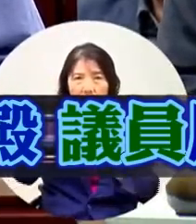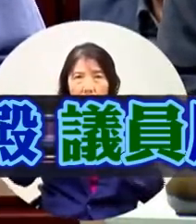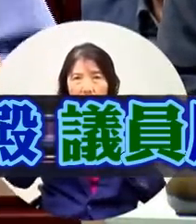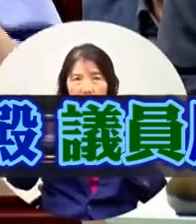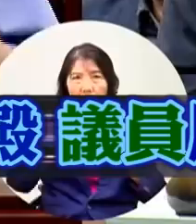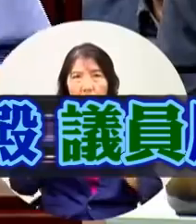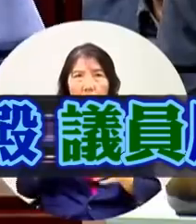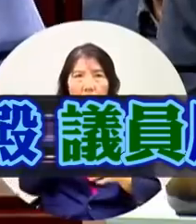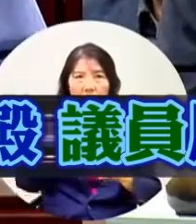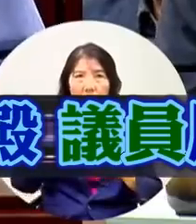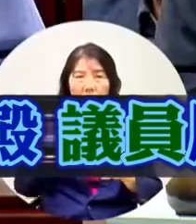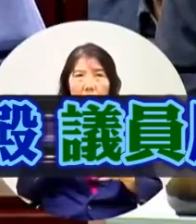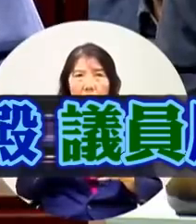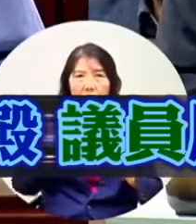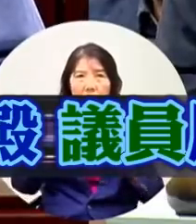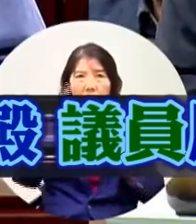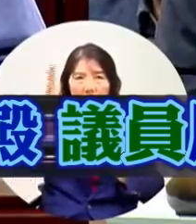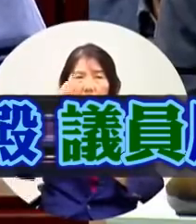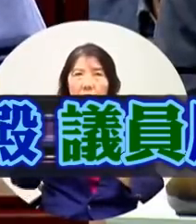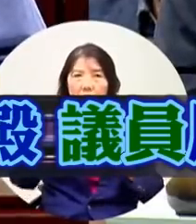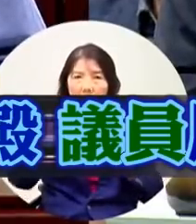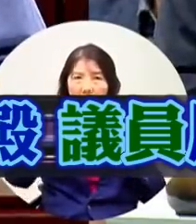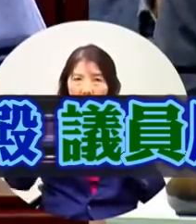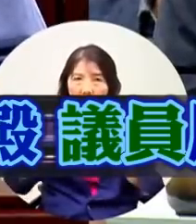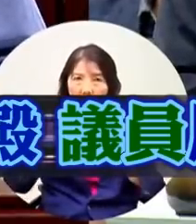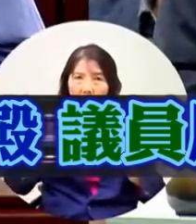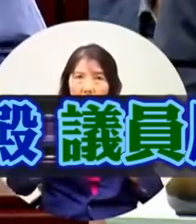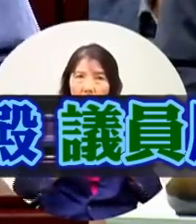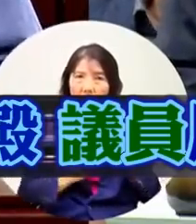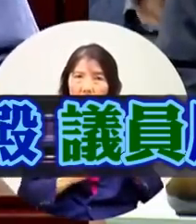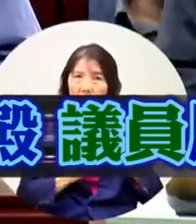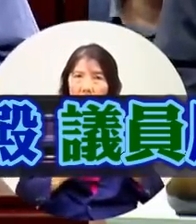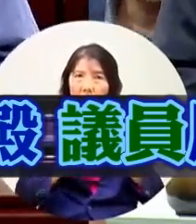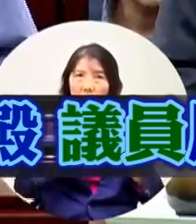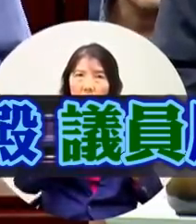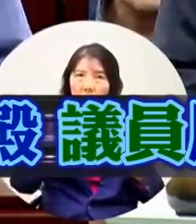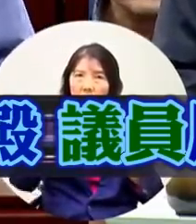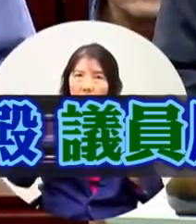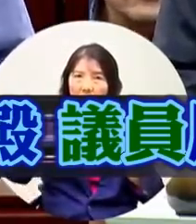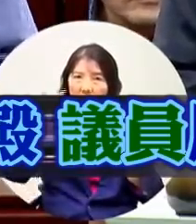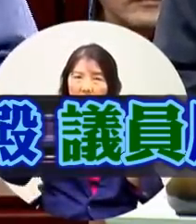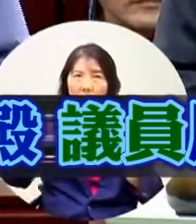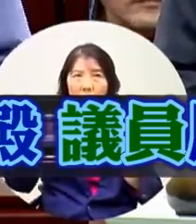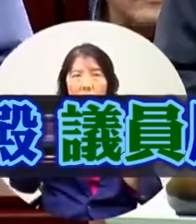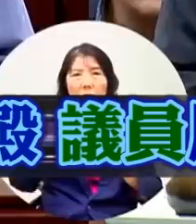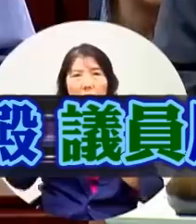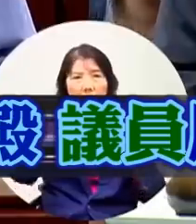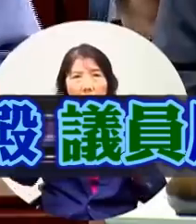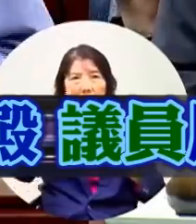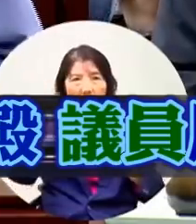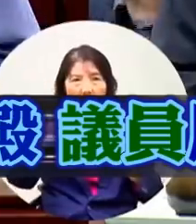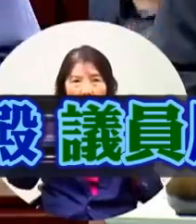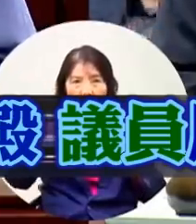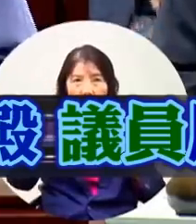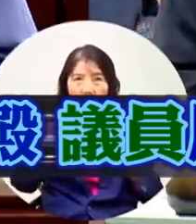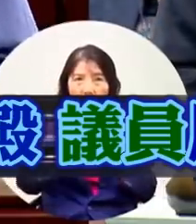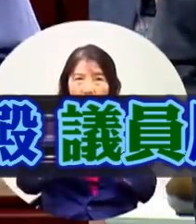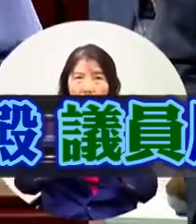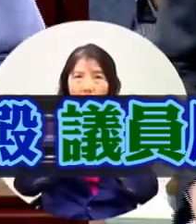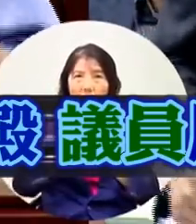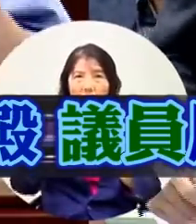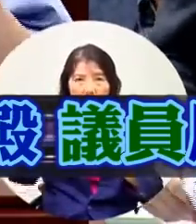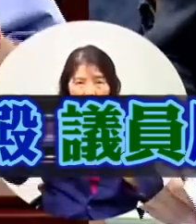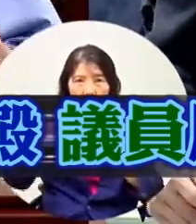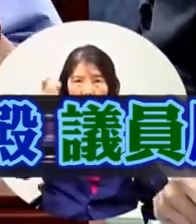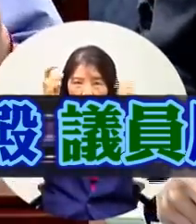意，政府真的愿意试办，现在立法委员27个立委并没有提出哪一个区，我们拜托给我们高雄这个机